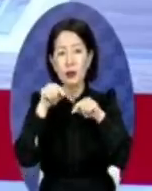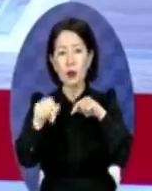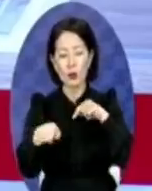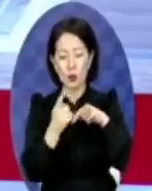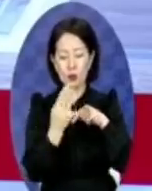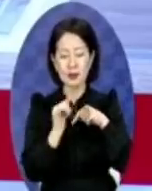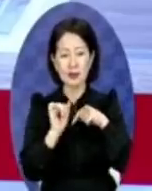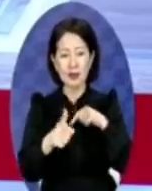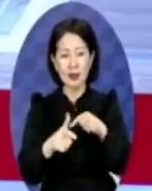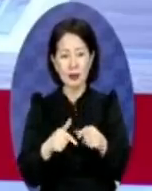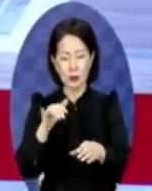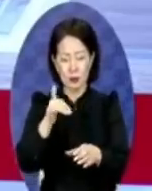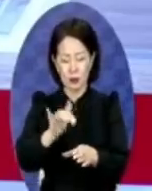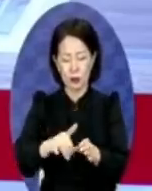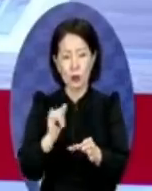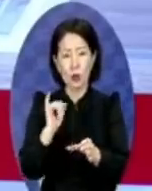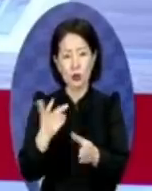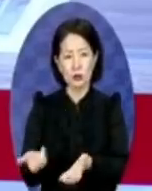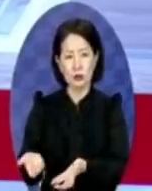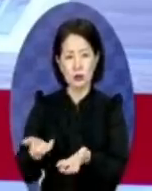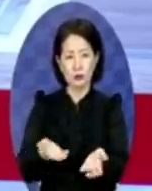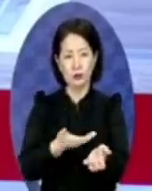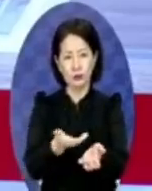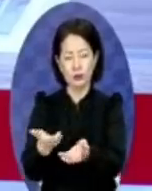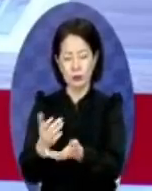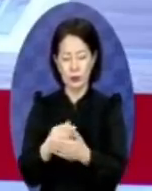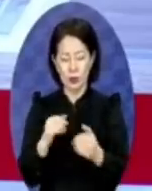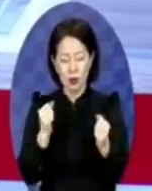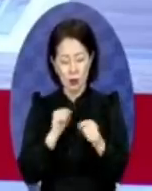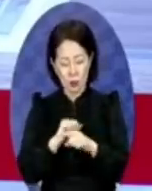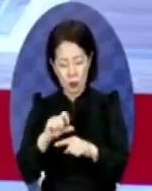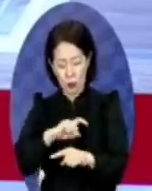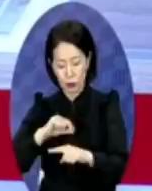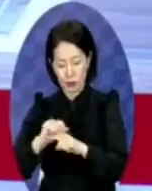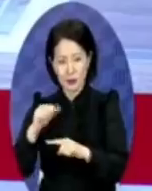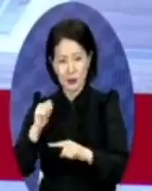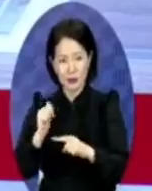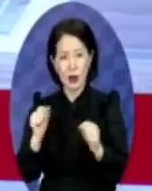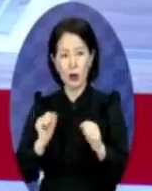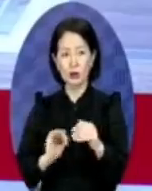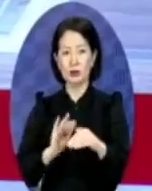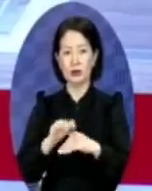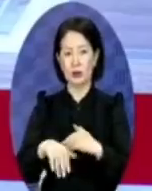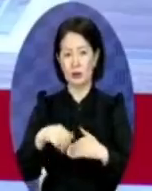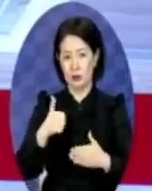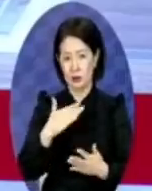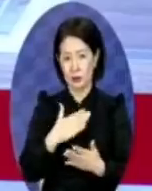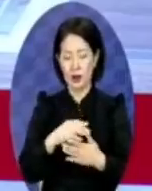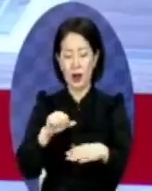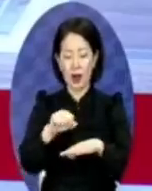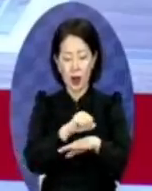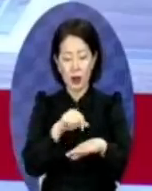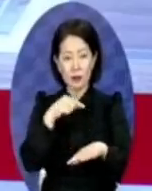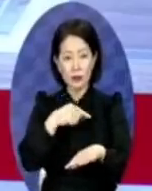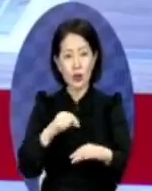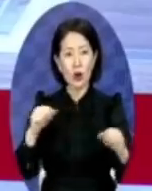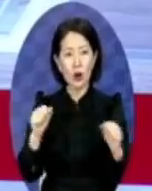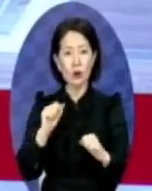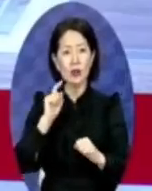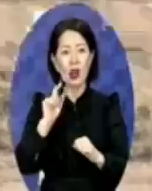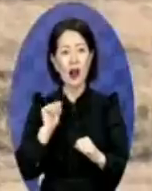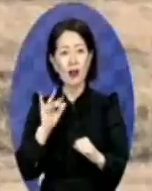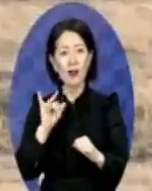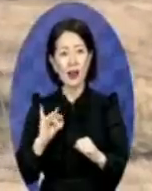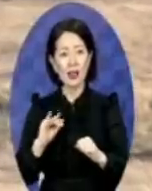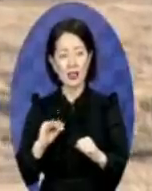бэлтгэлээ сайн базаасны хүчинд өвлийг үнтэй давч чадсан байна. Аймагуудын өвжилт хавруулалтын талаарх мэдээллийг одоо та бүхэндээ хүргэе.